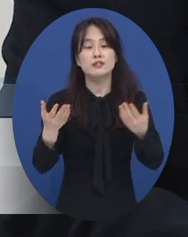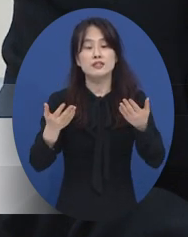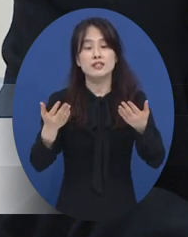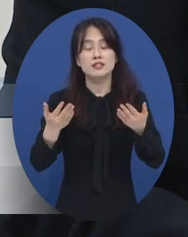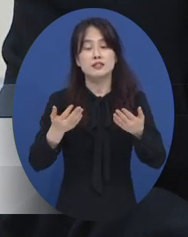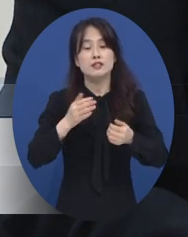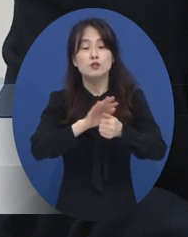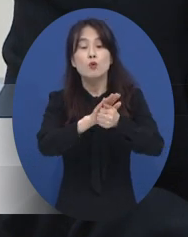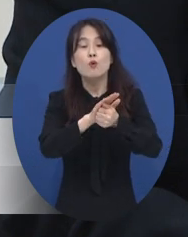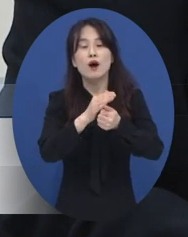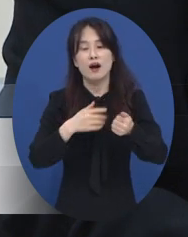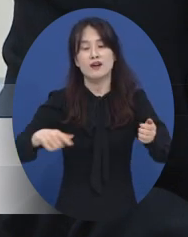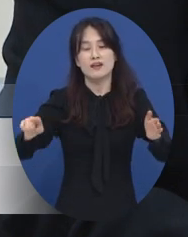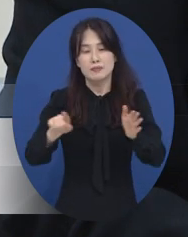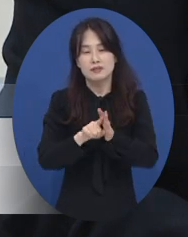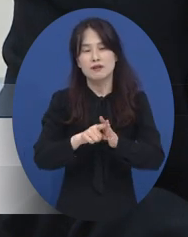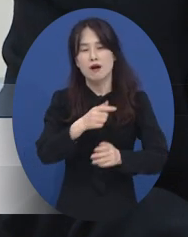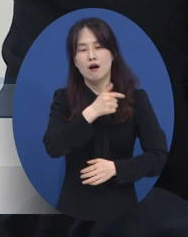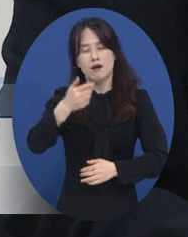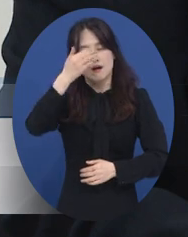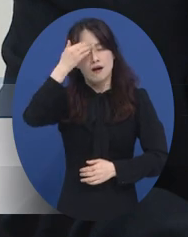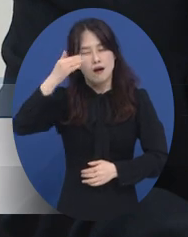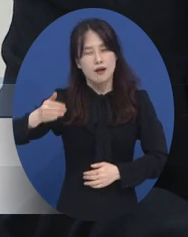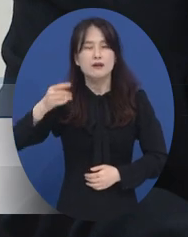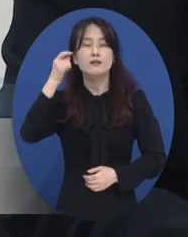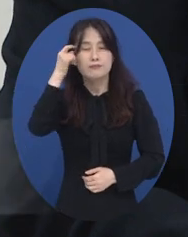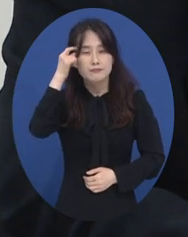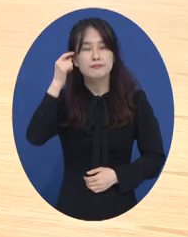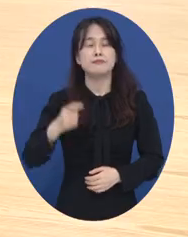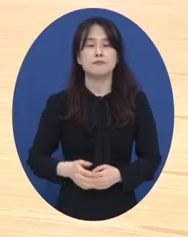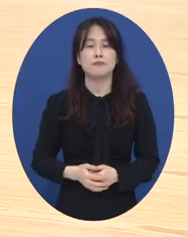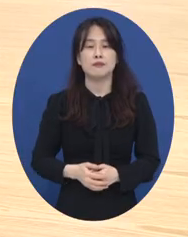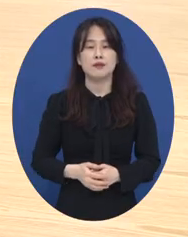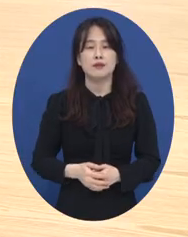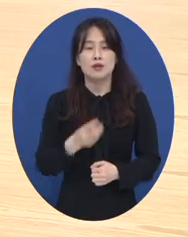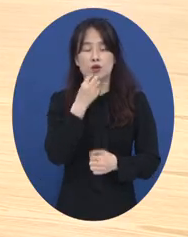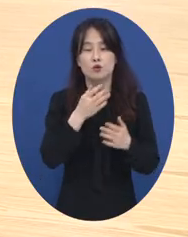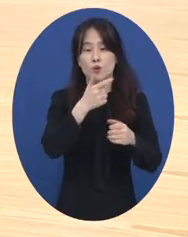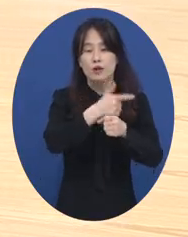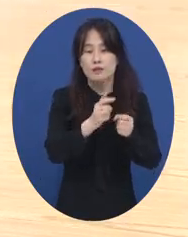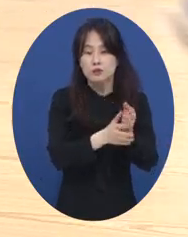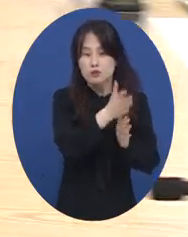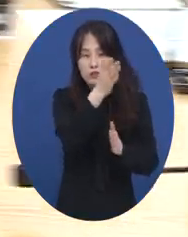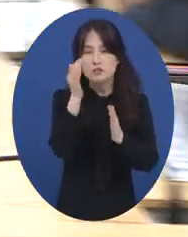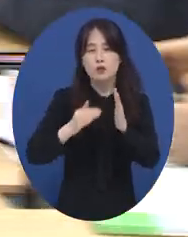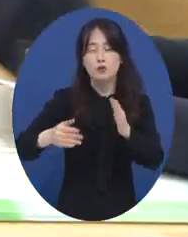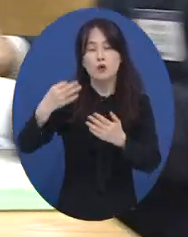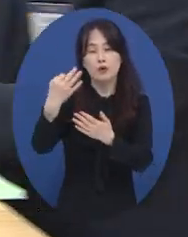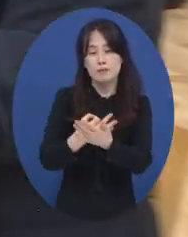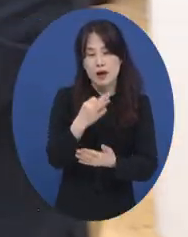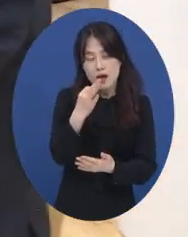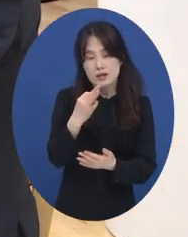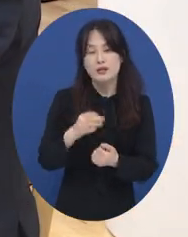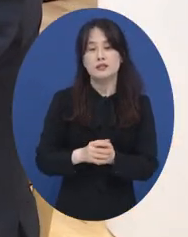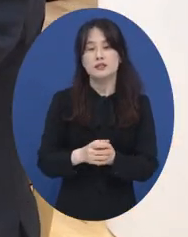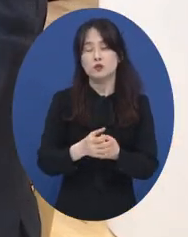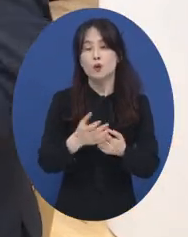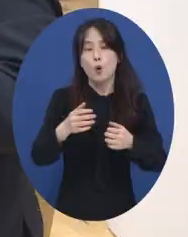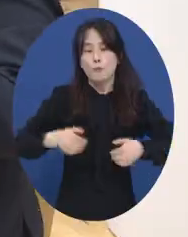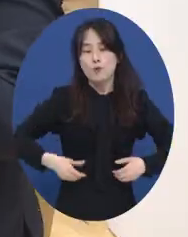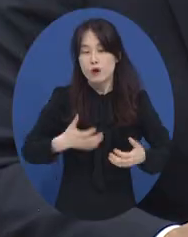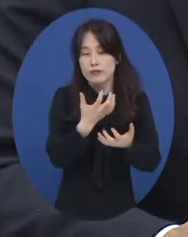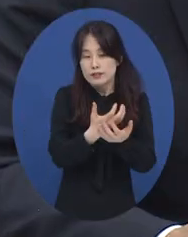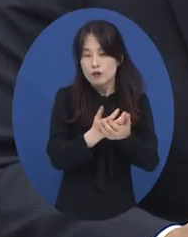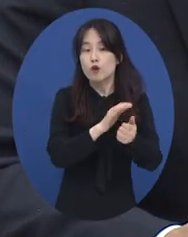그런 일들을 할수 있게 돼서 대단히 다행스럽게 생각합니다. 경기도와 남양주시는 공공개발 이익 도민 환원에